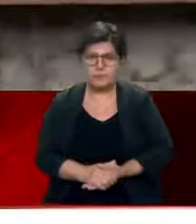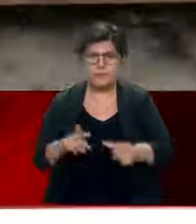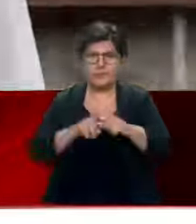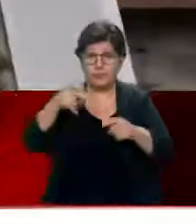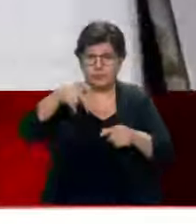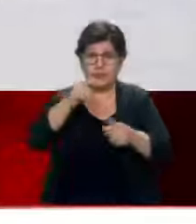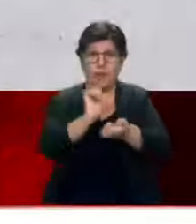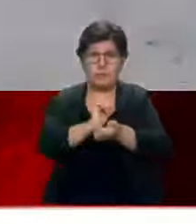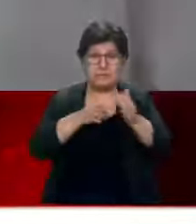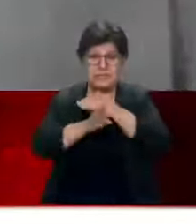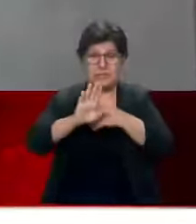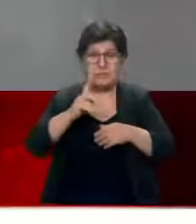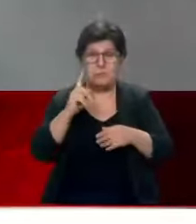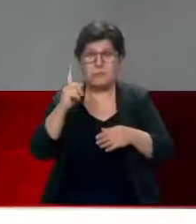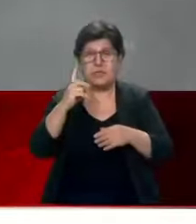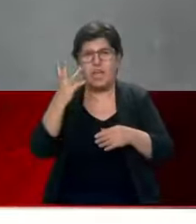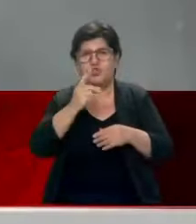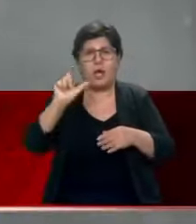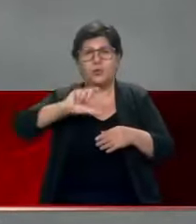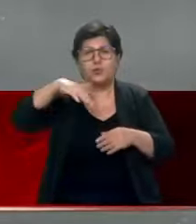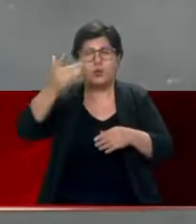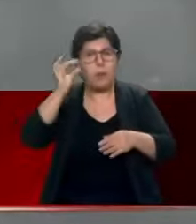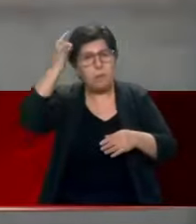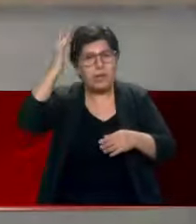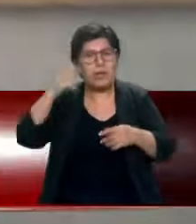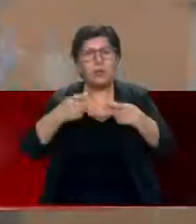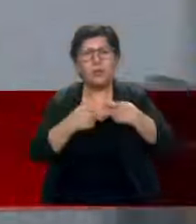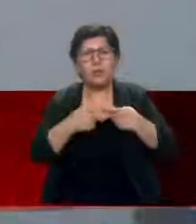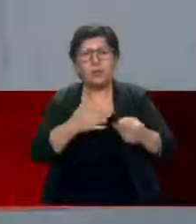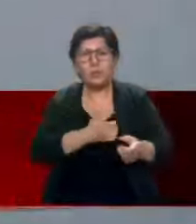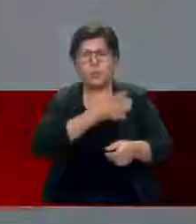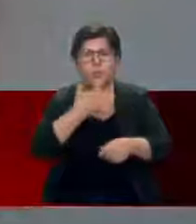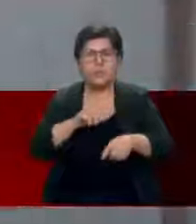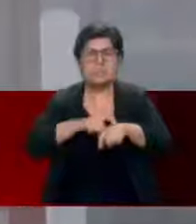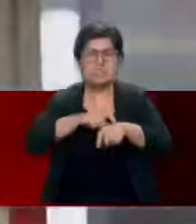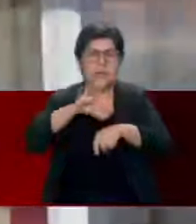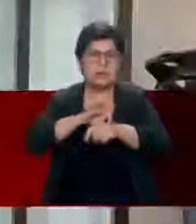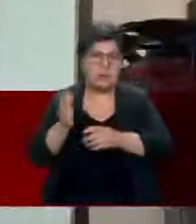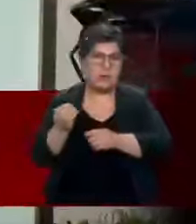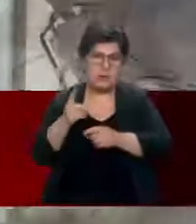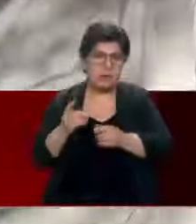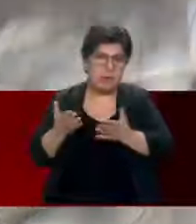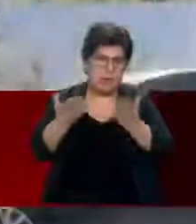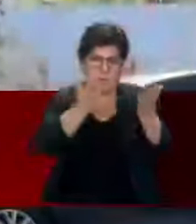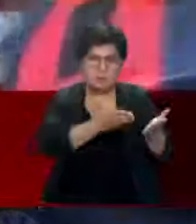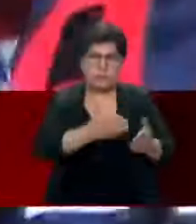Dilan Polat cezaevine girdikten birkaç ay sonra Bakırköy Ruh ve Sinir Hastalıkları Hastanesi'ne kaldırıldı.